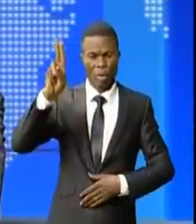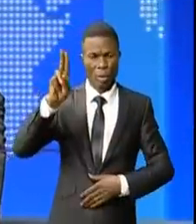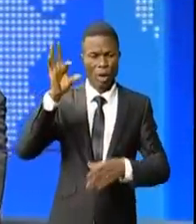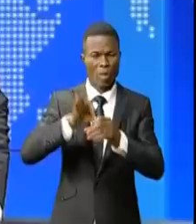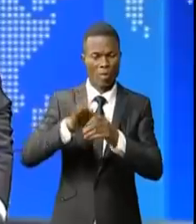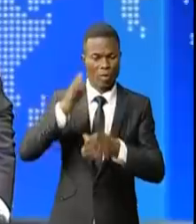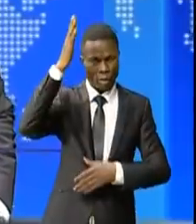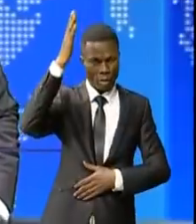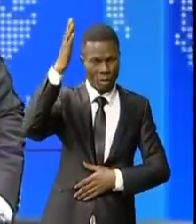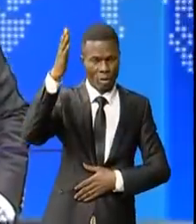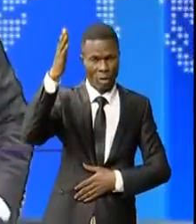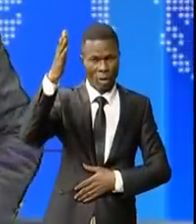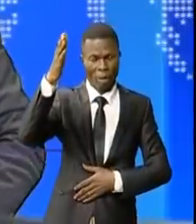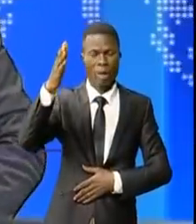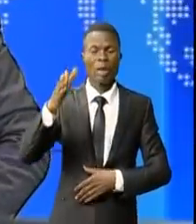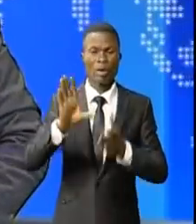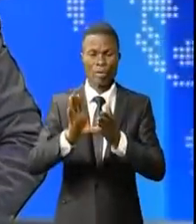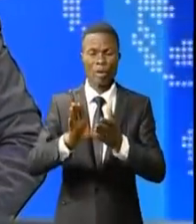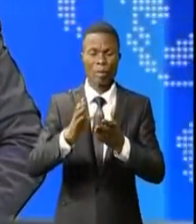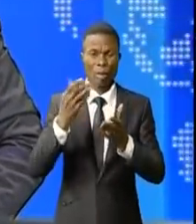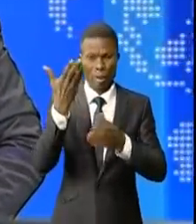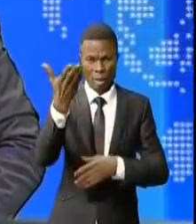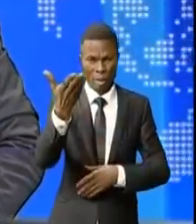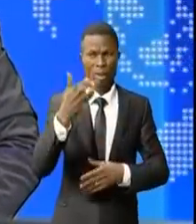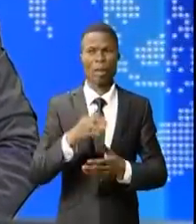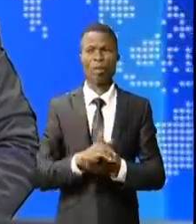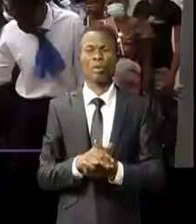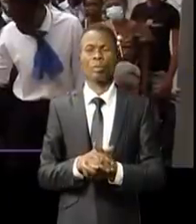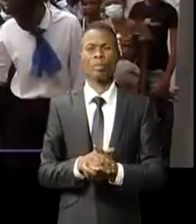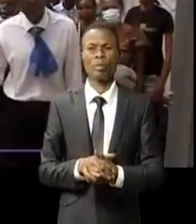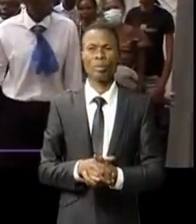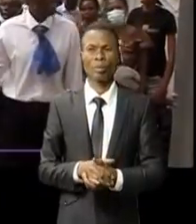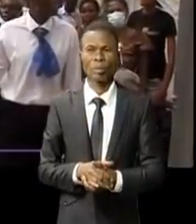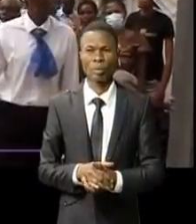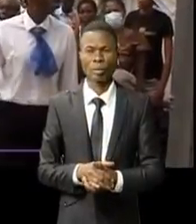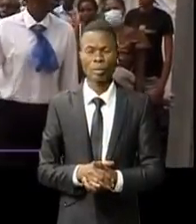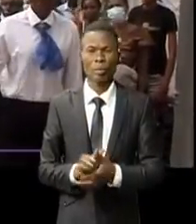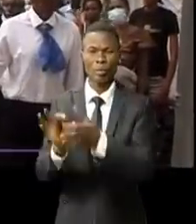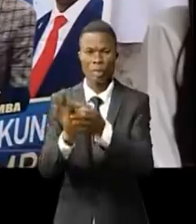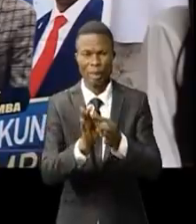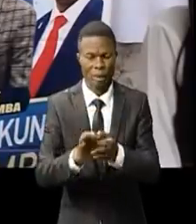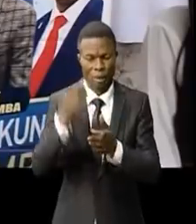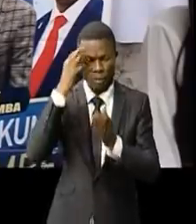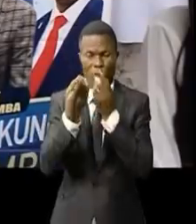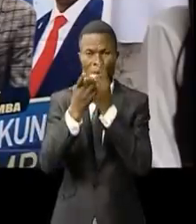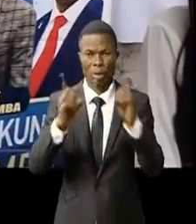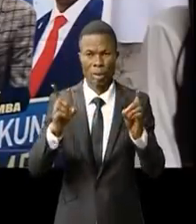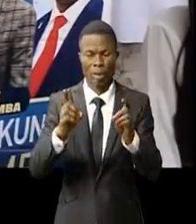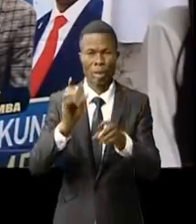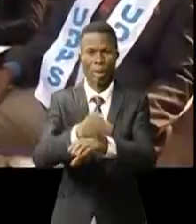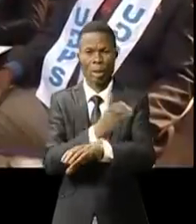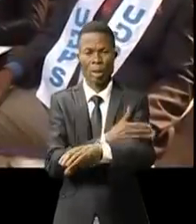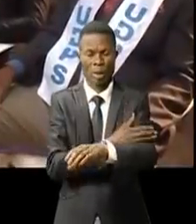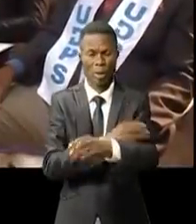électorales prochaines. Nadine Yangou nous en dit plus. L'Union pour la démocratie et le progrès